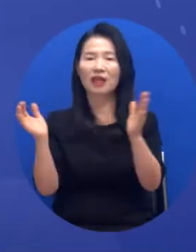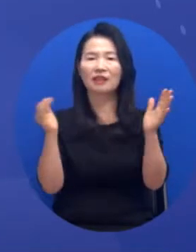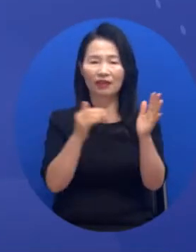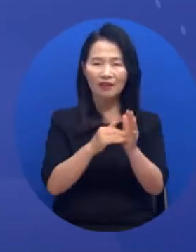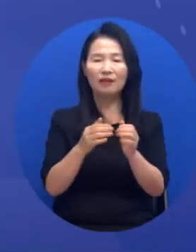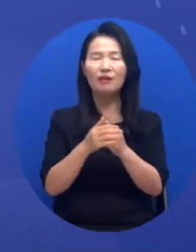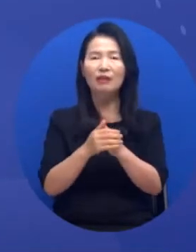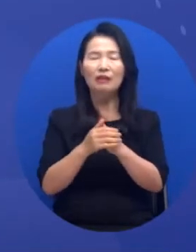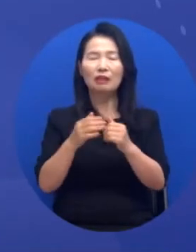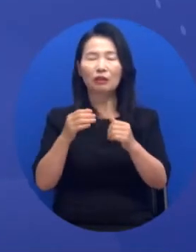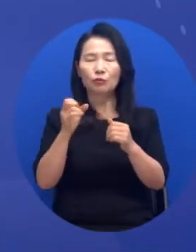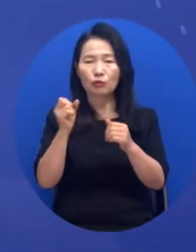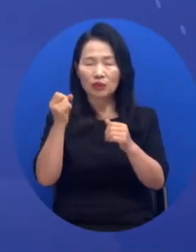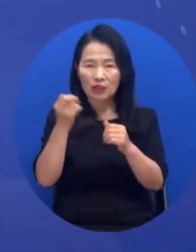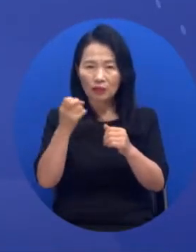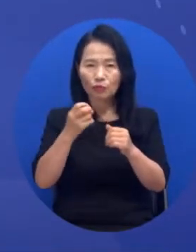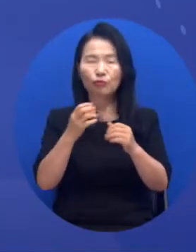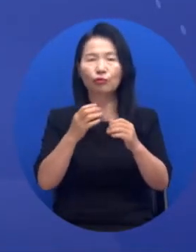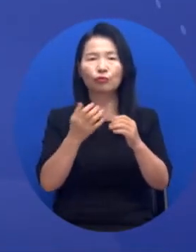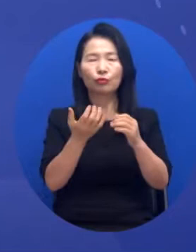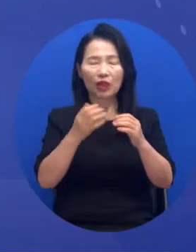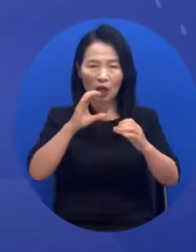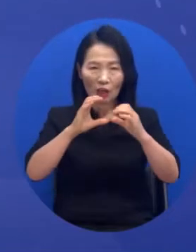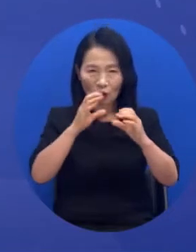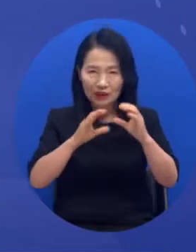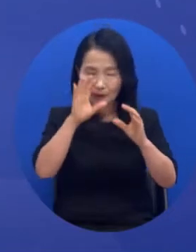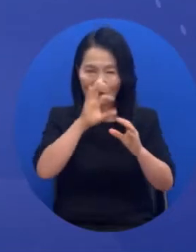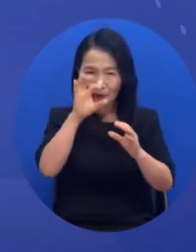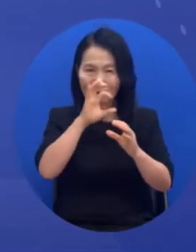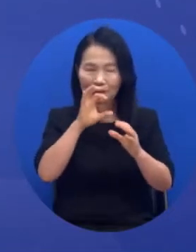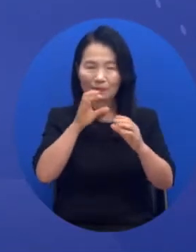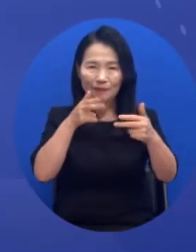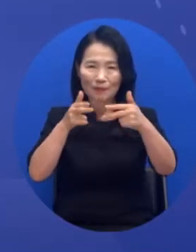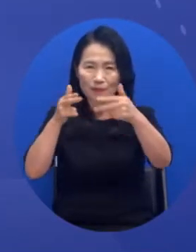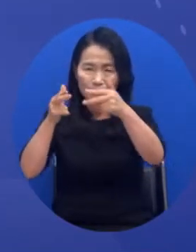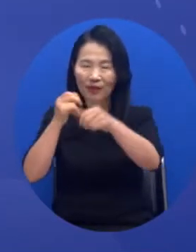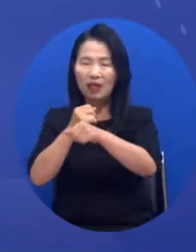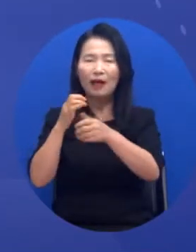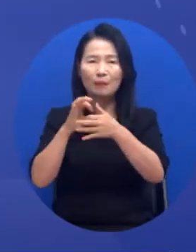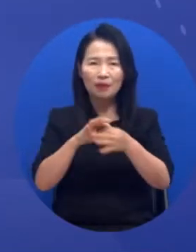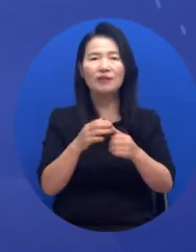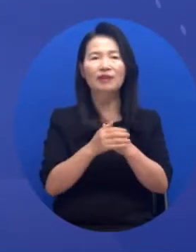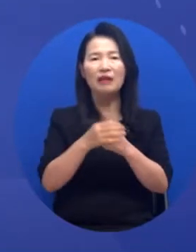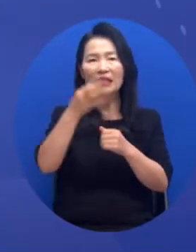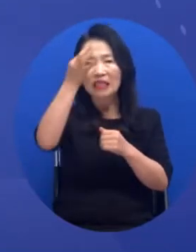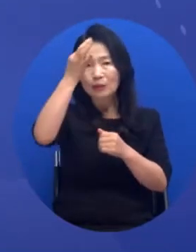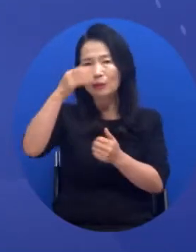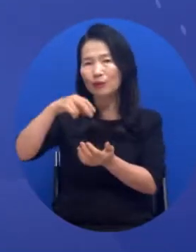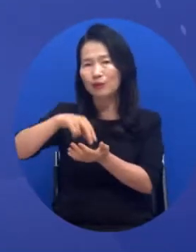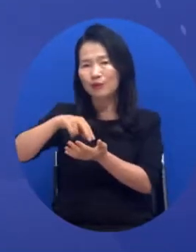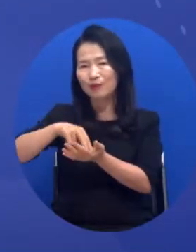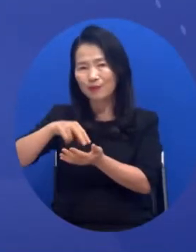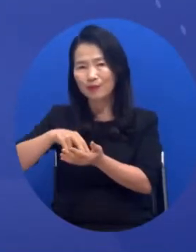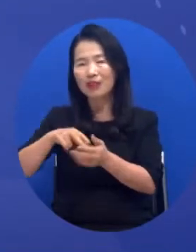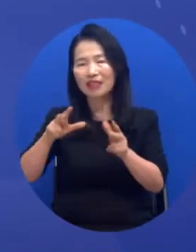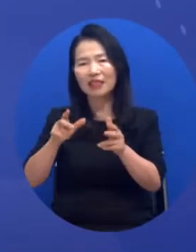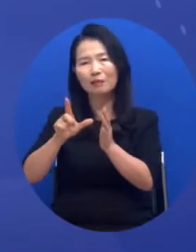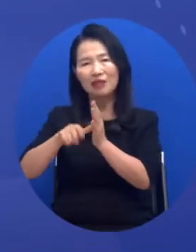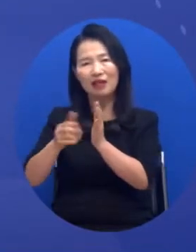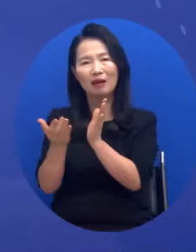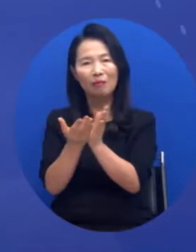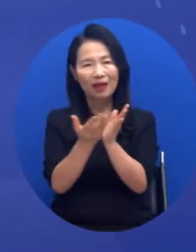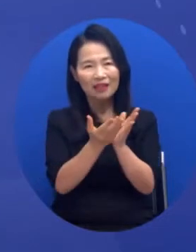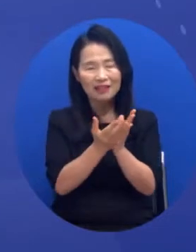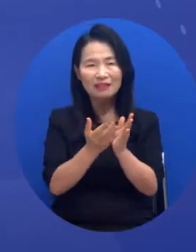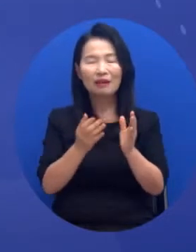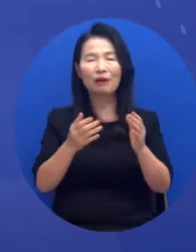수시로 소통하고 다수의 리허설도 거쳤고 요 그 결과 한국교회가 기술적으로는 뉴 넘어 시대에 걸맞은 화상회의